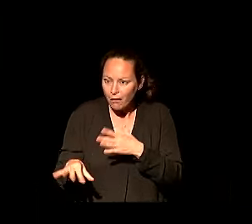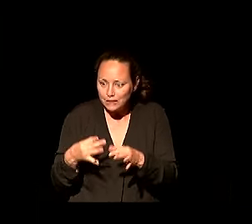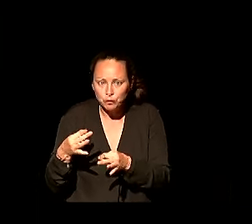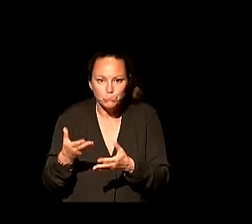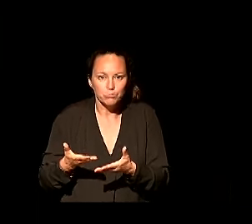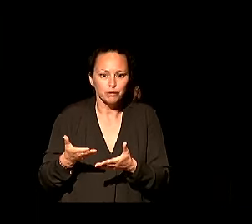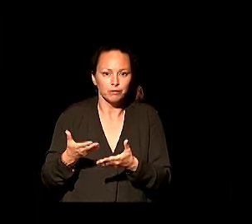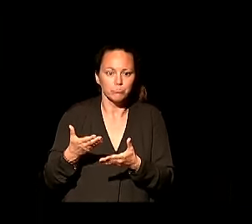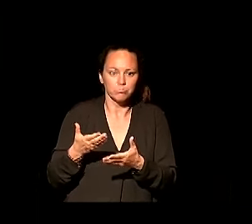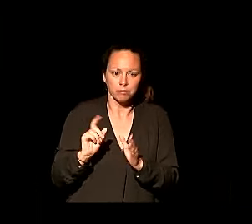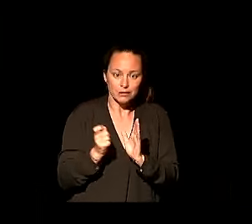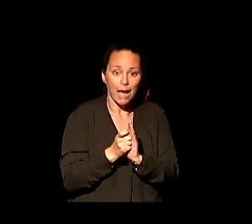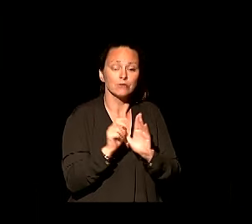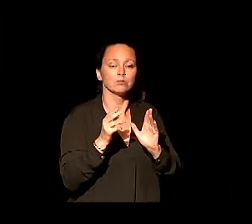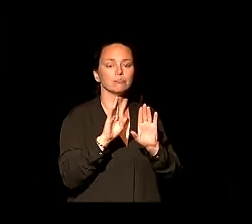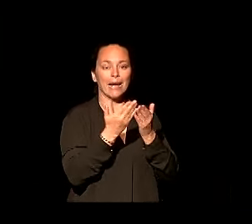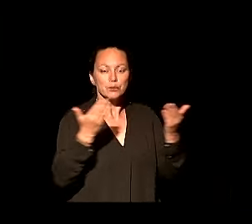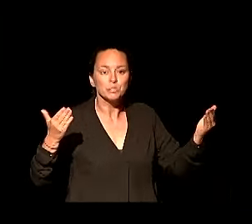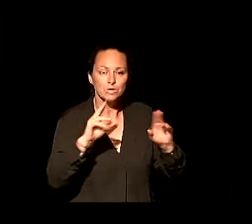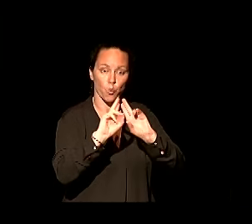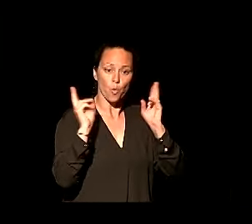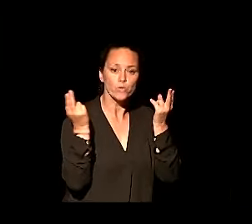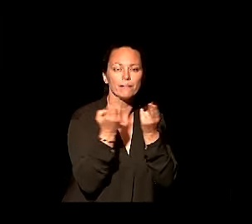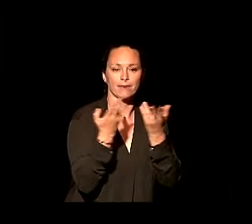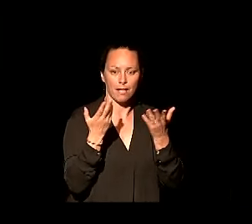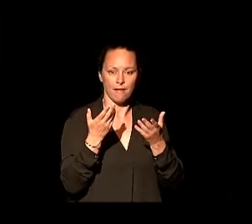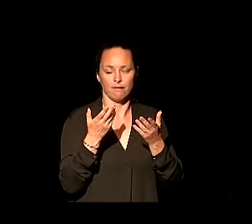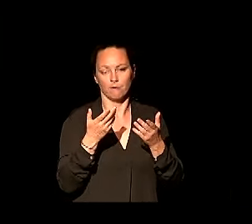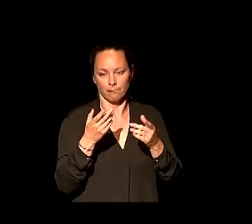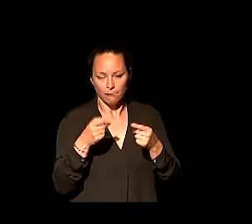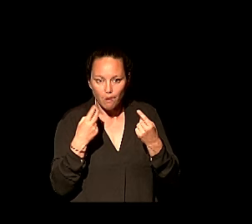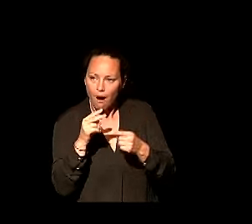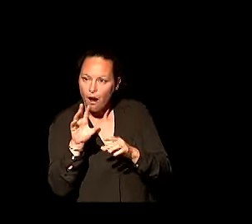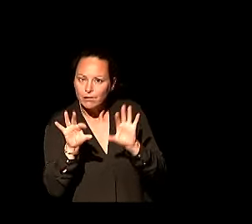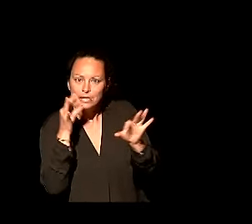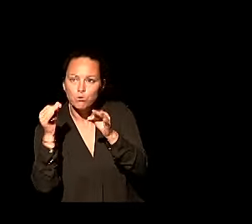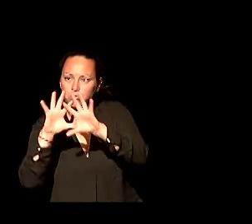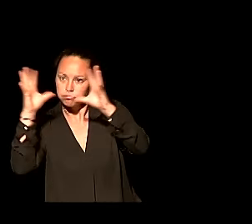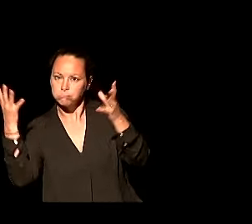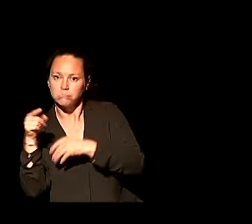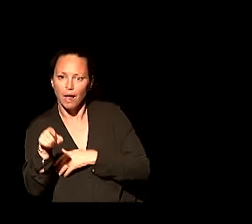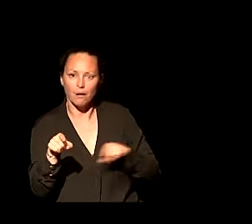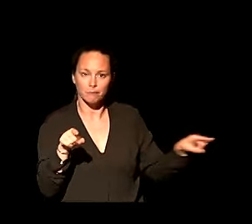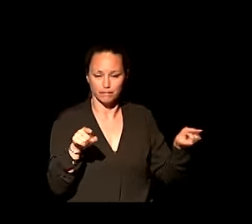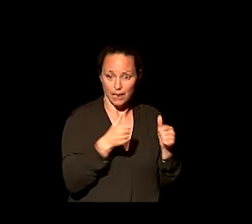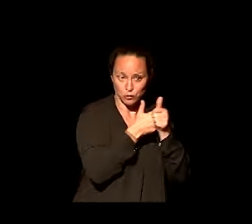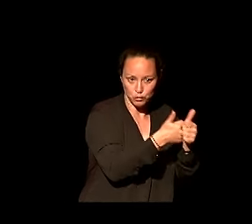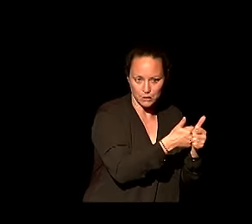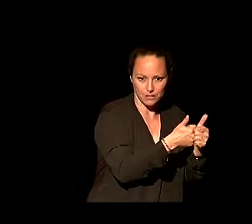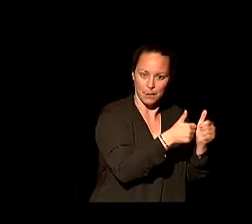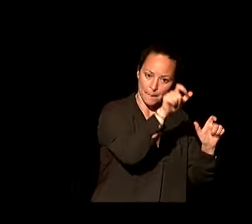l'occasion d'une exposition universelle qui a lieu dans la ville, emprunte, hein, à la façon dont les impressionnistes ont